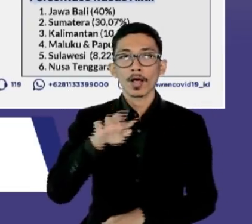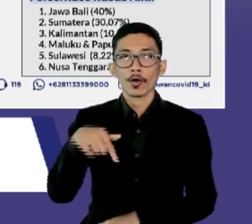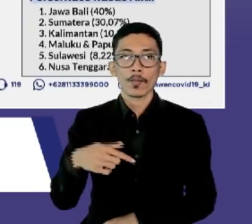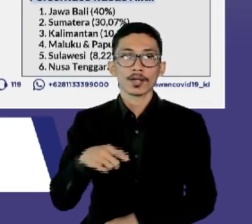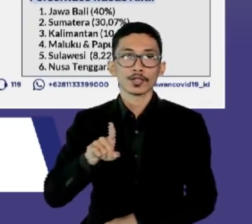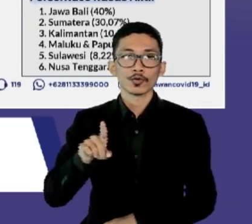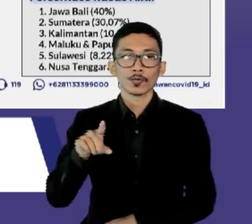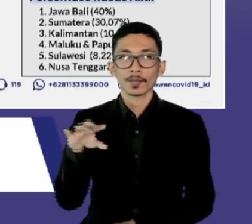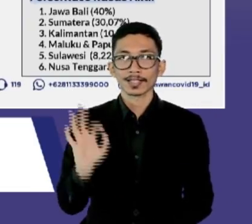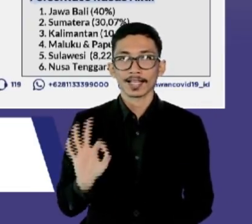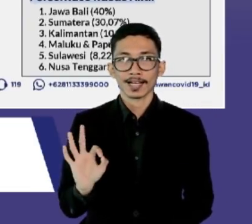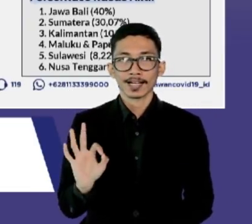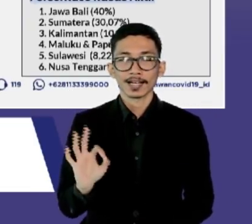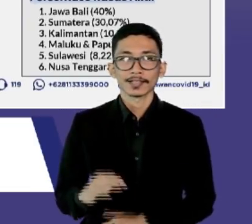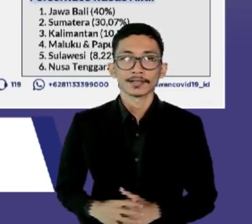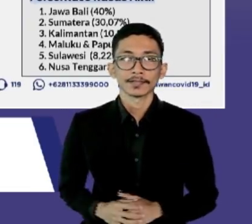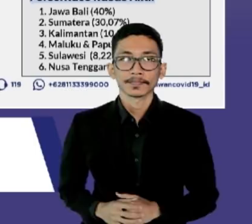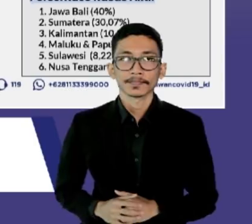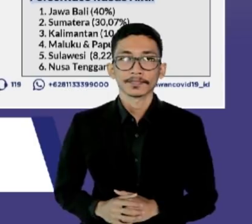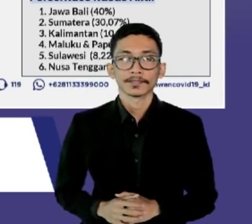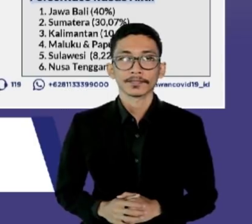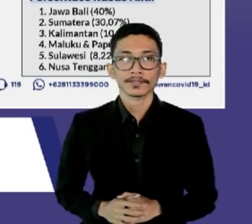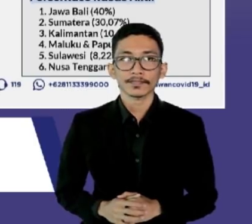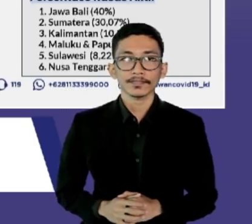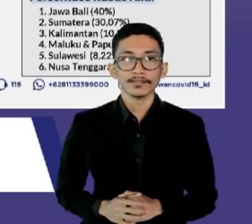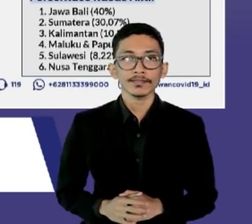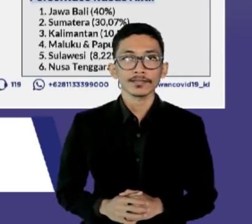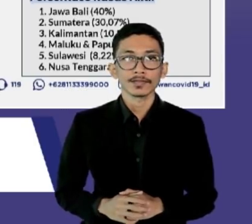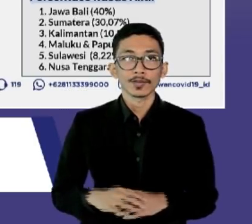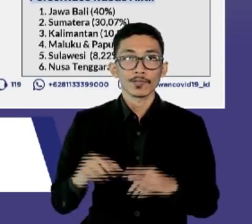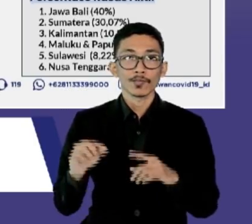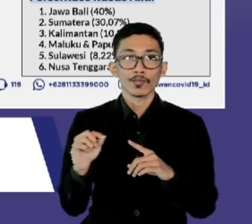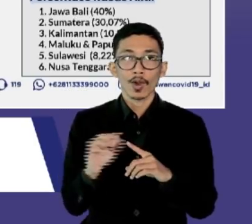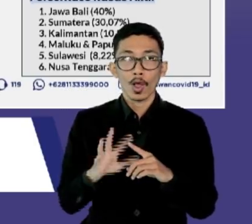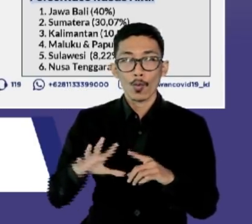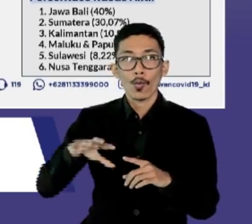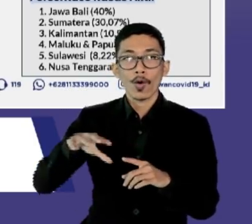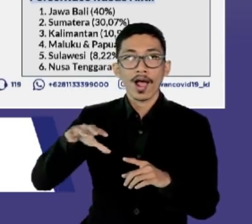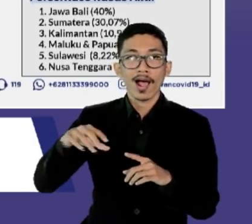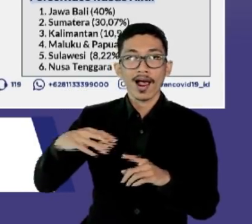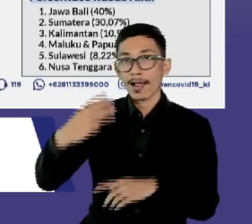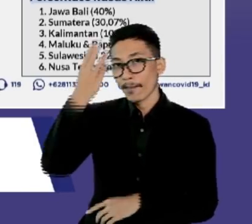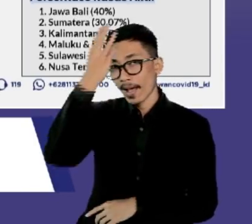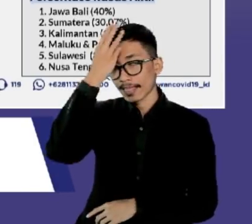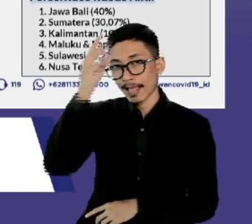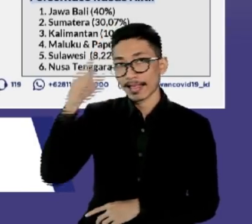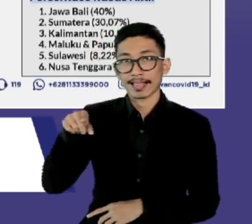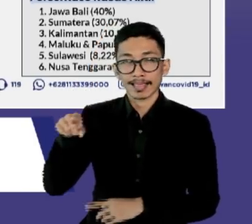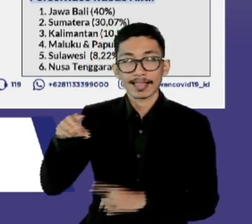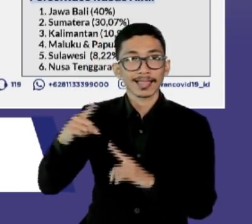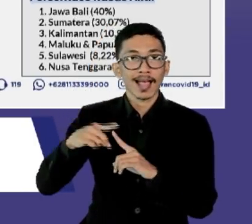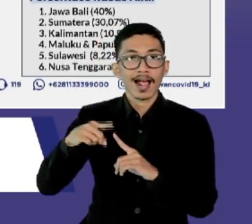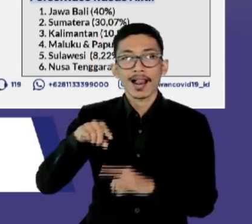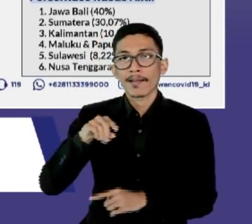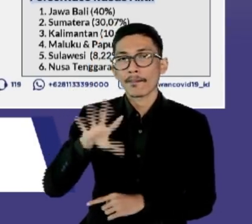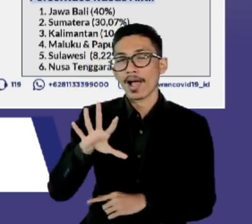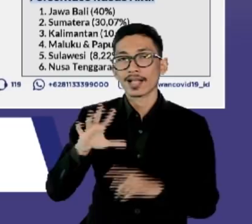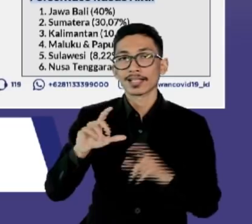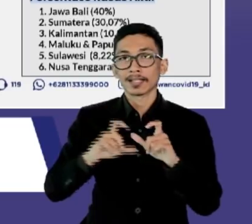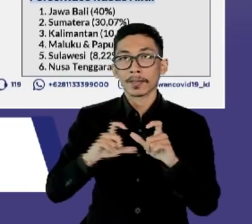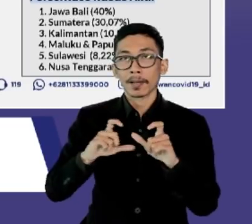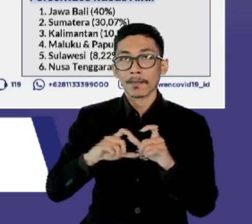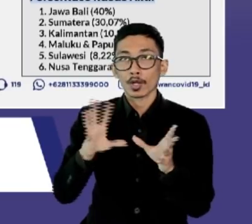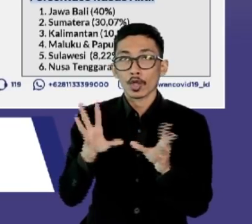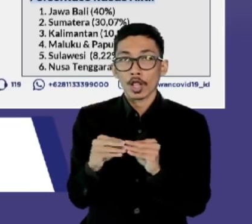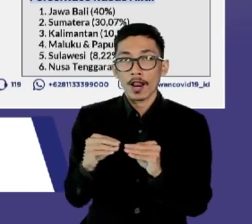74,1%. Ketiga, pada Pulau Kalimantan, per 5 September, total kasus positif di Pulau